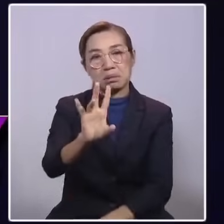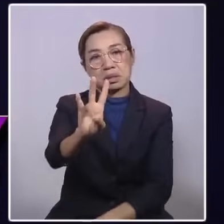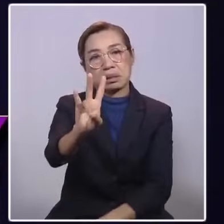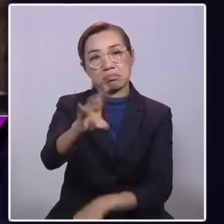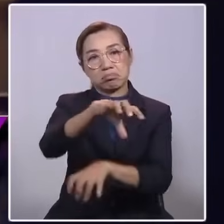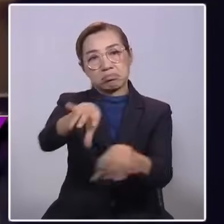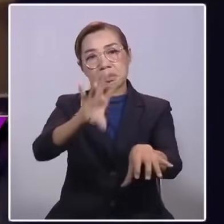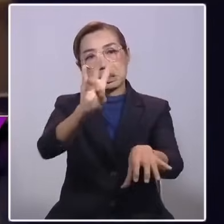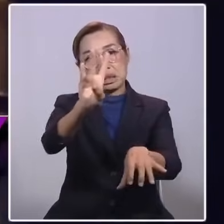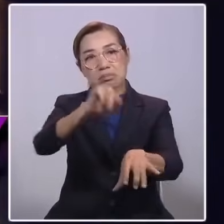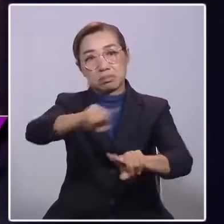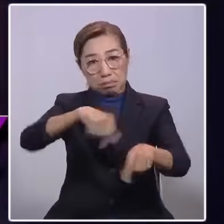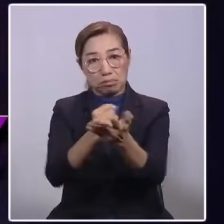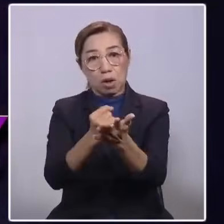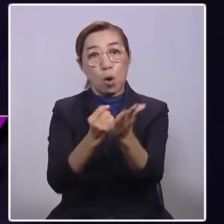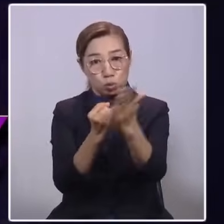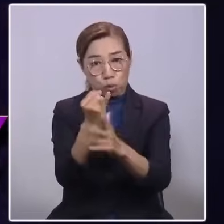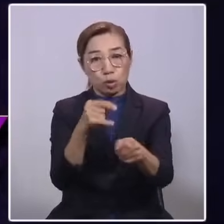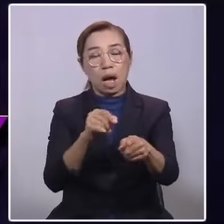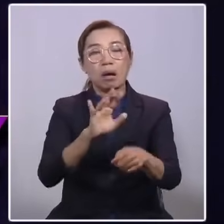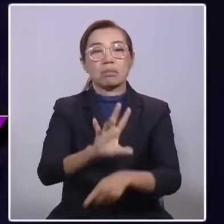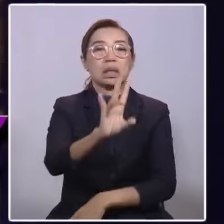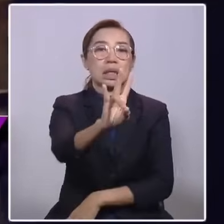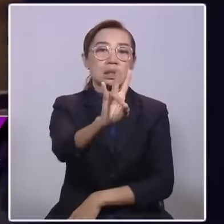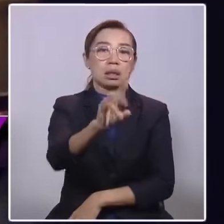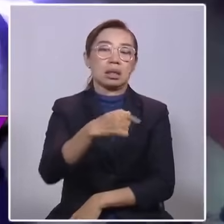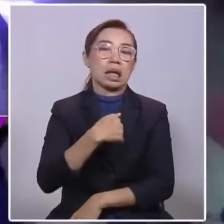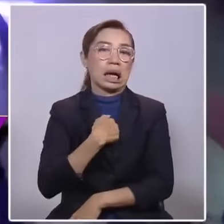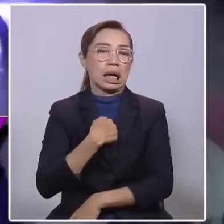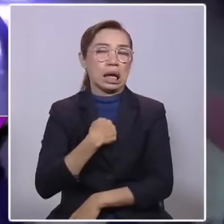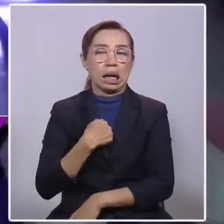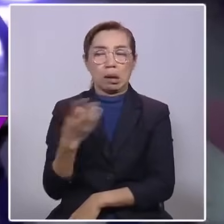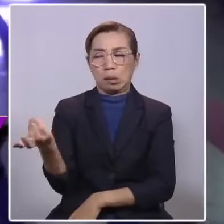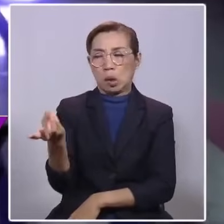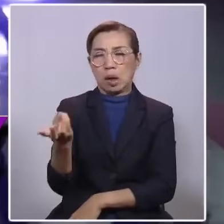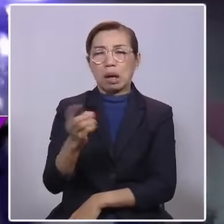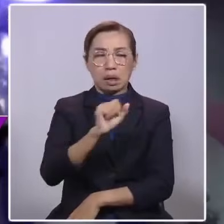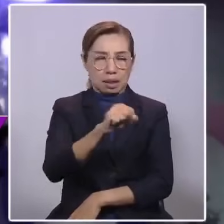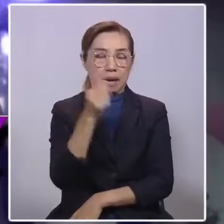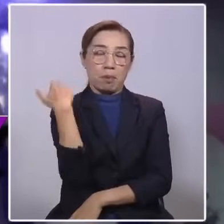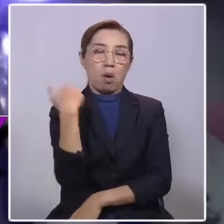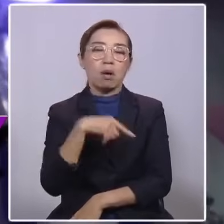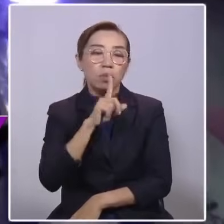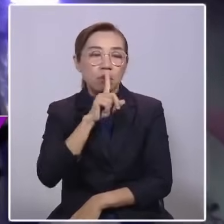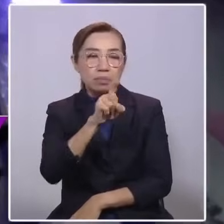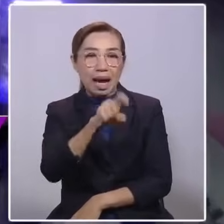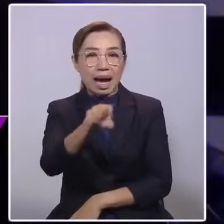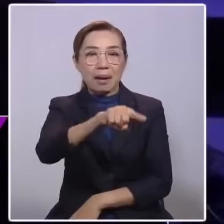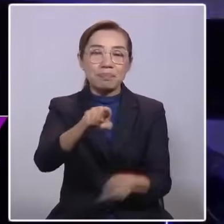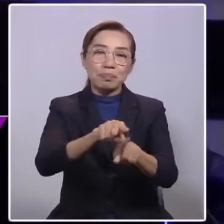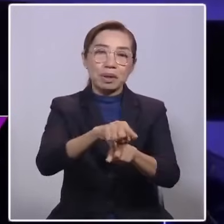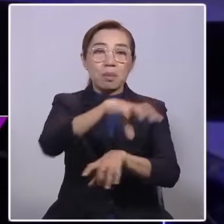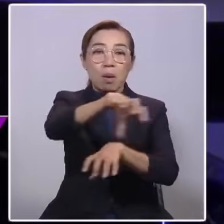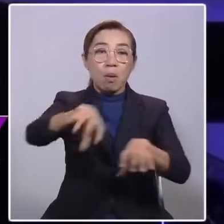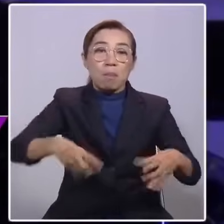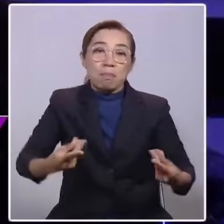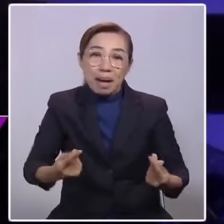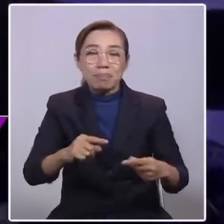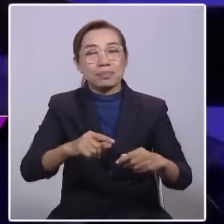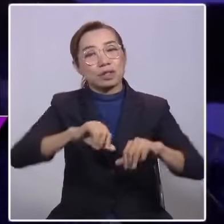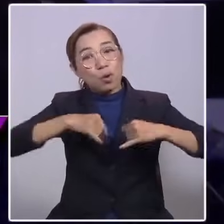ะ 7ล้านนะครับทำไมน้อยจังเลยผมเคยคุยกับทางด้านของผู้ประกอบการนะครับตัวแทนผู้ผู้ประกอบการเนี่ย